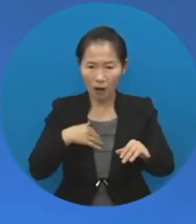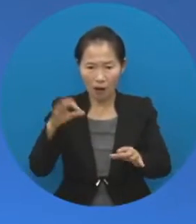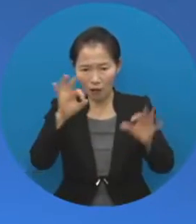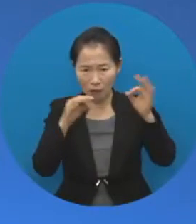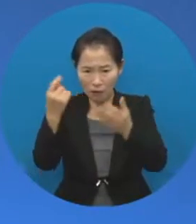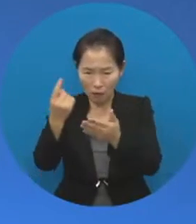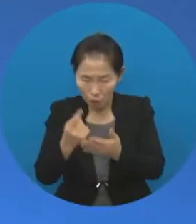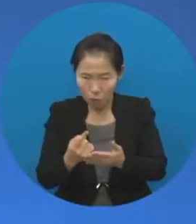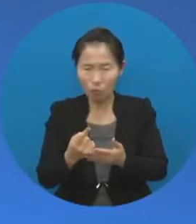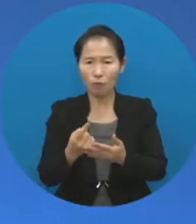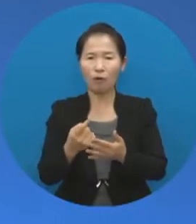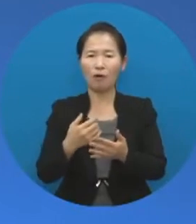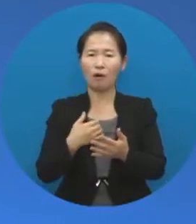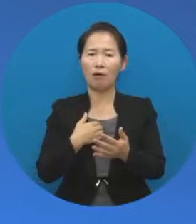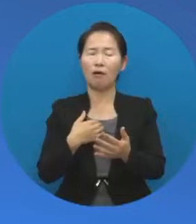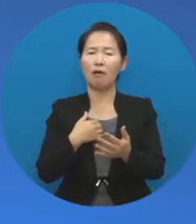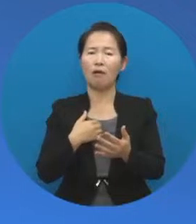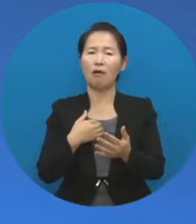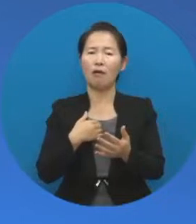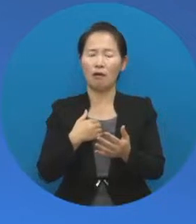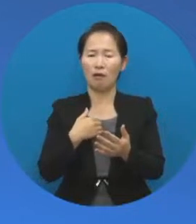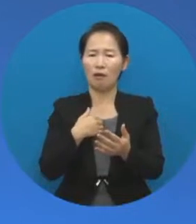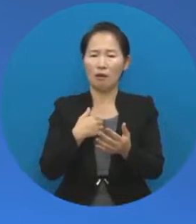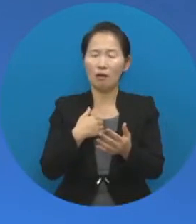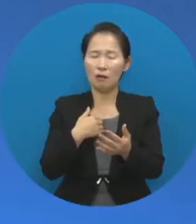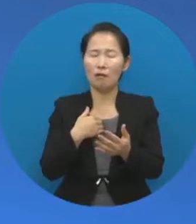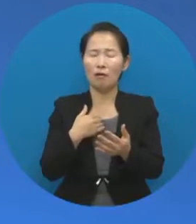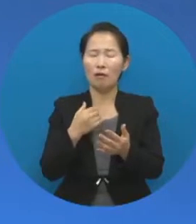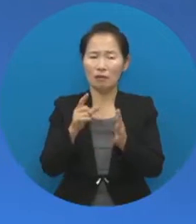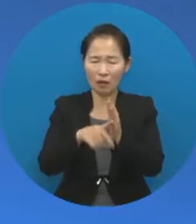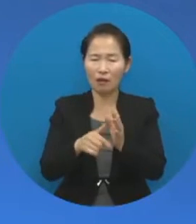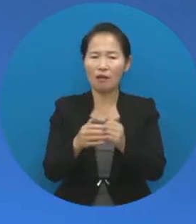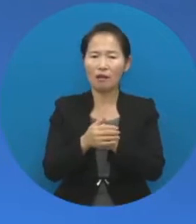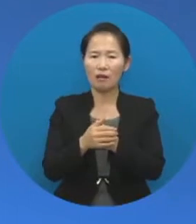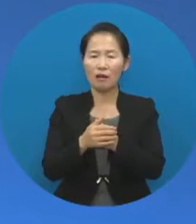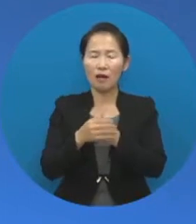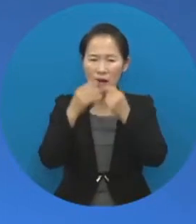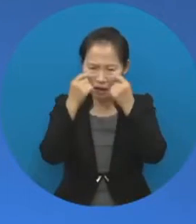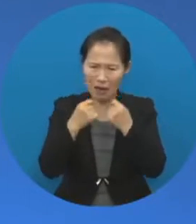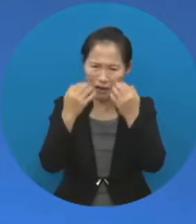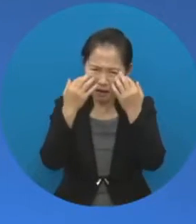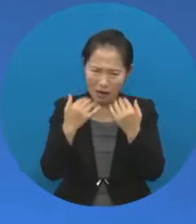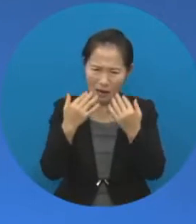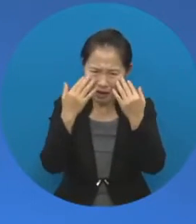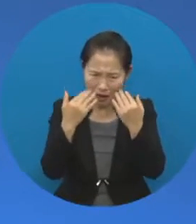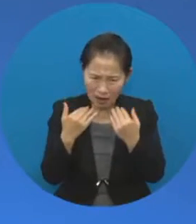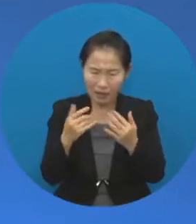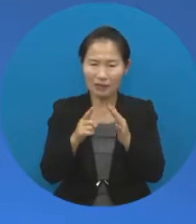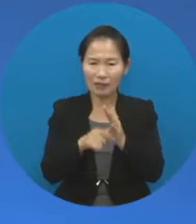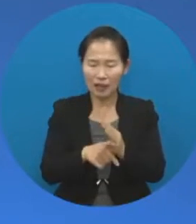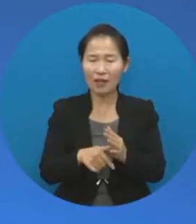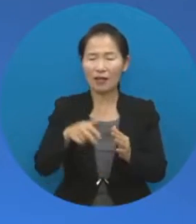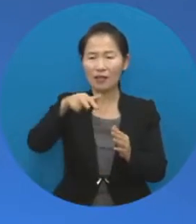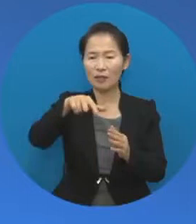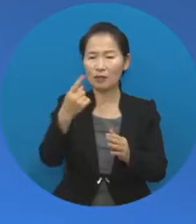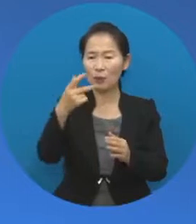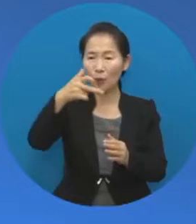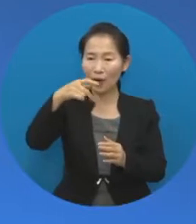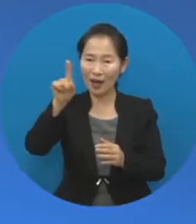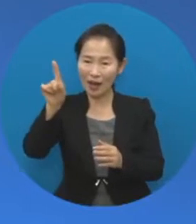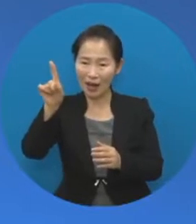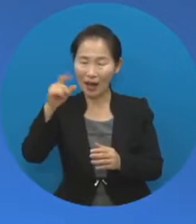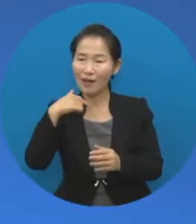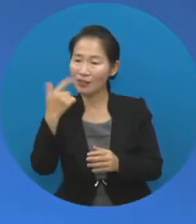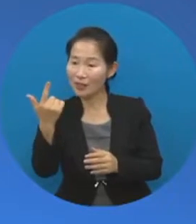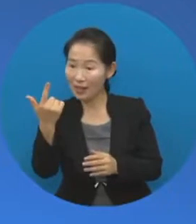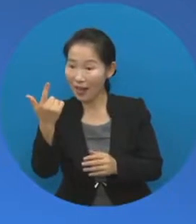시작하셨는데요. 그때 하염없이 눈물만 흘리고 있는데 제 조카 6살짜리 아이가 저에게